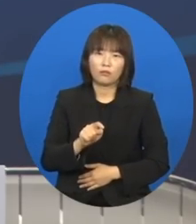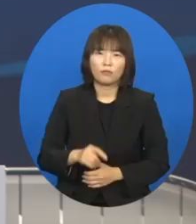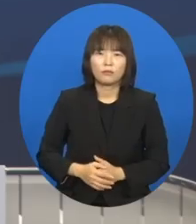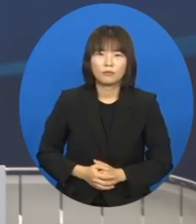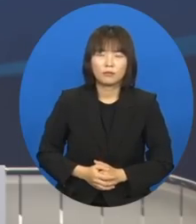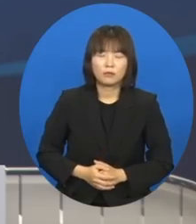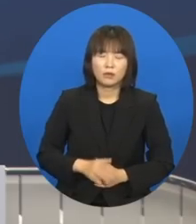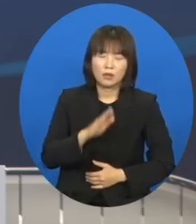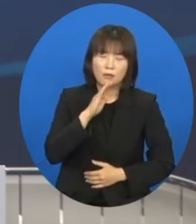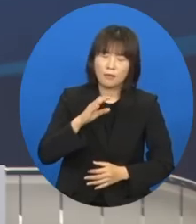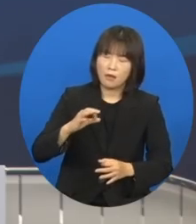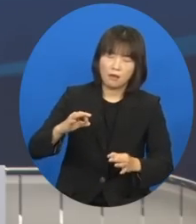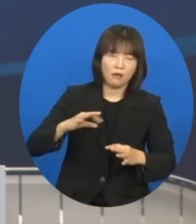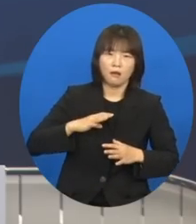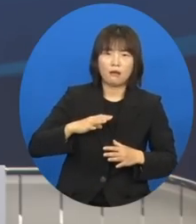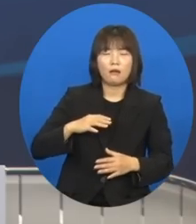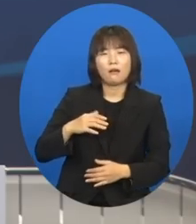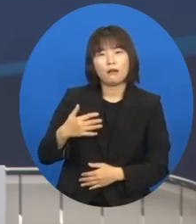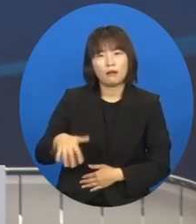너무나 놀라웠습니다.